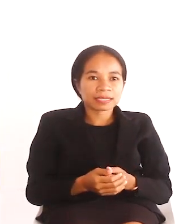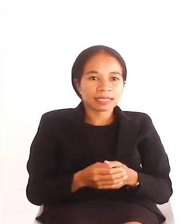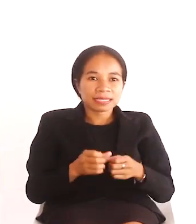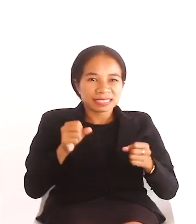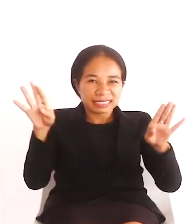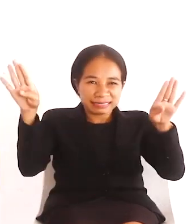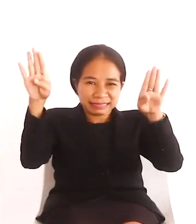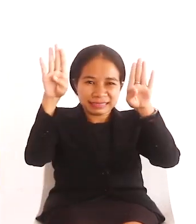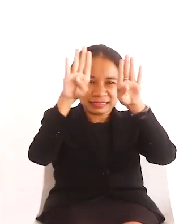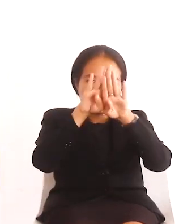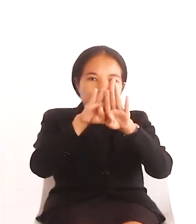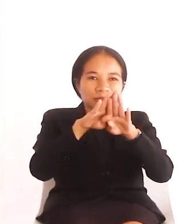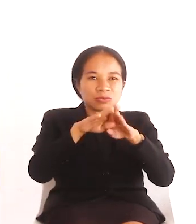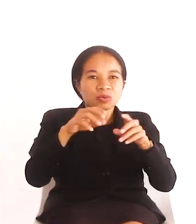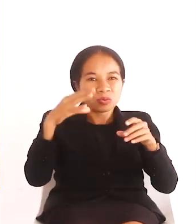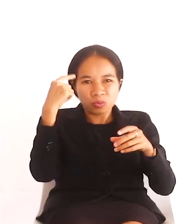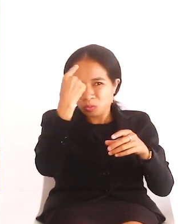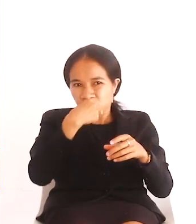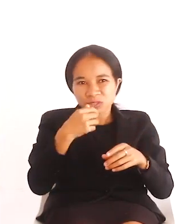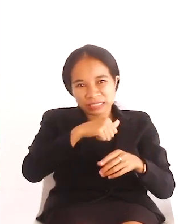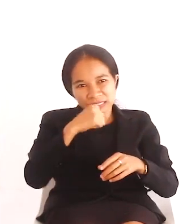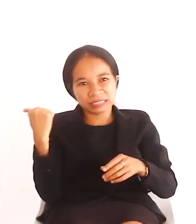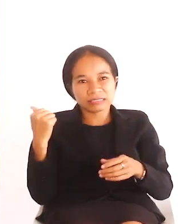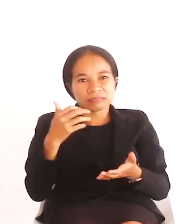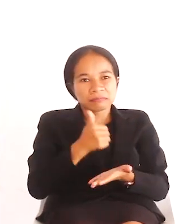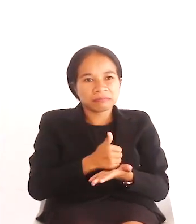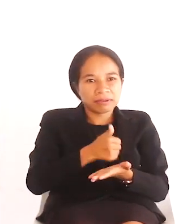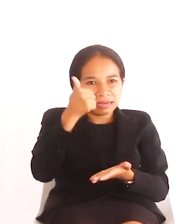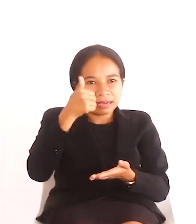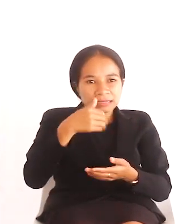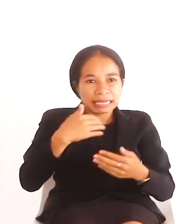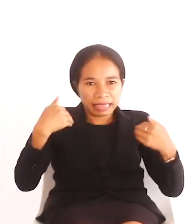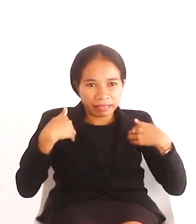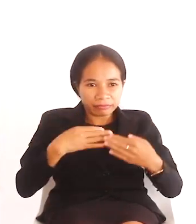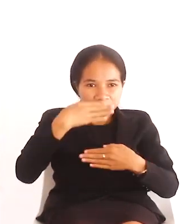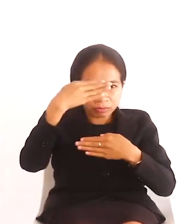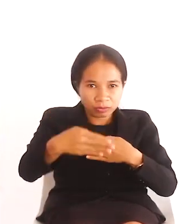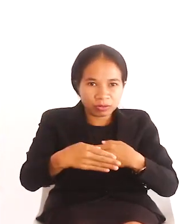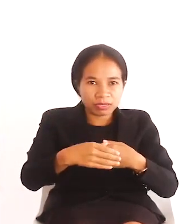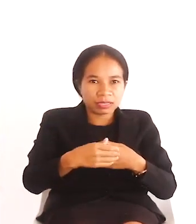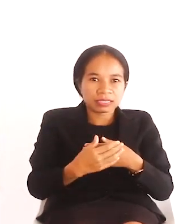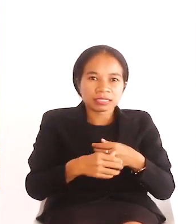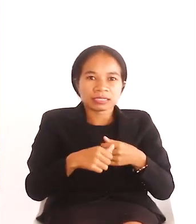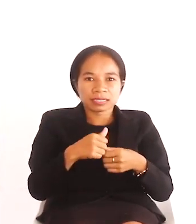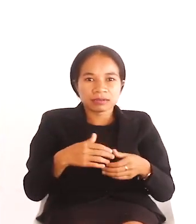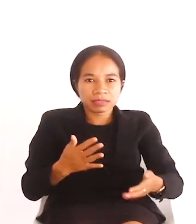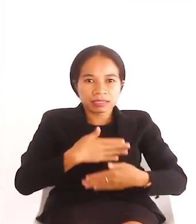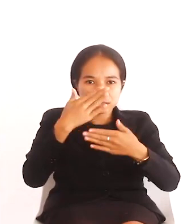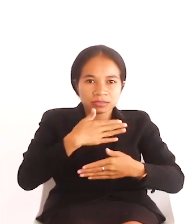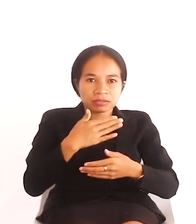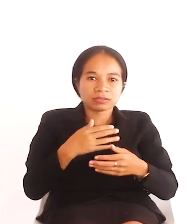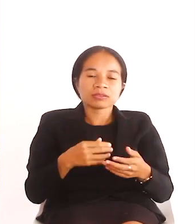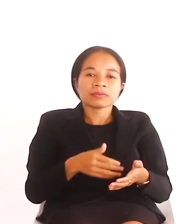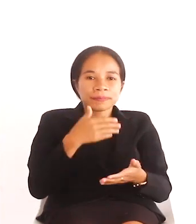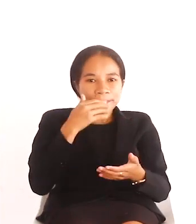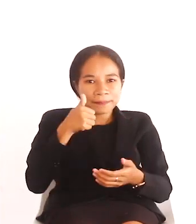Nakukun, oin seluk, manan, iha oin, karun, hak solok, no